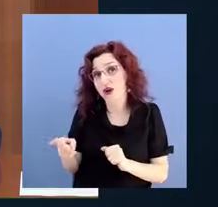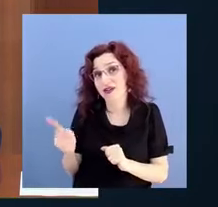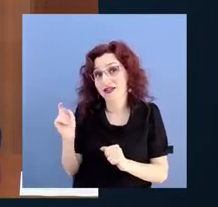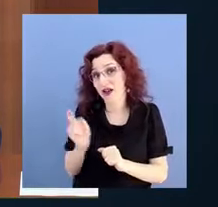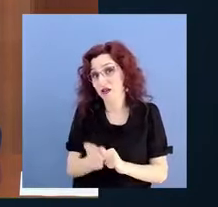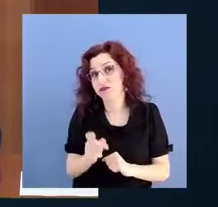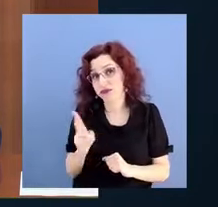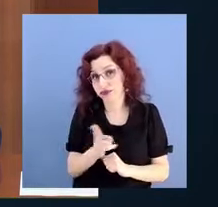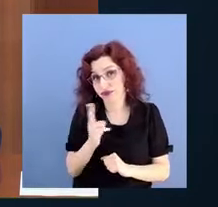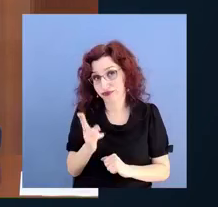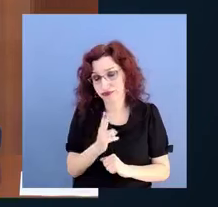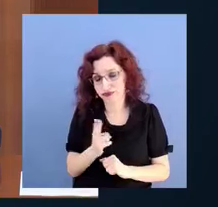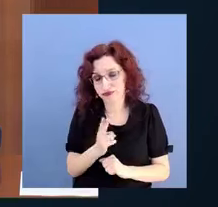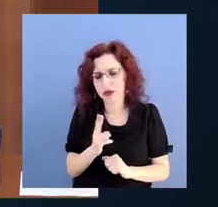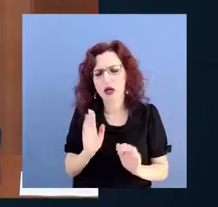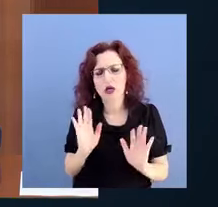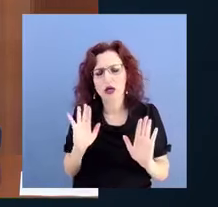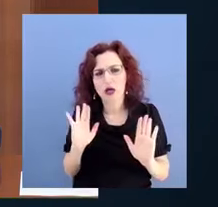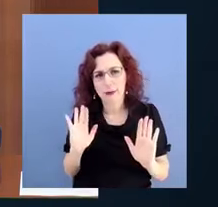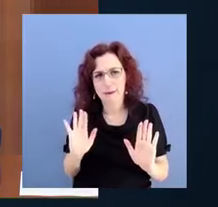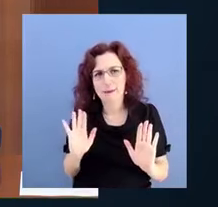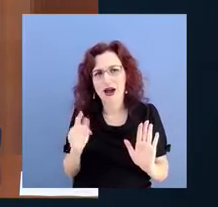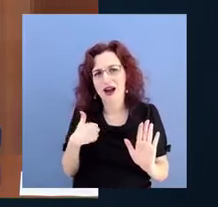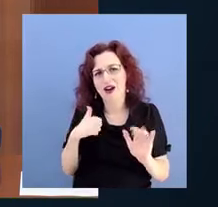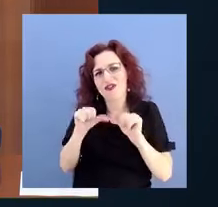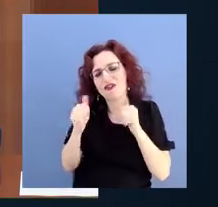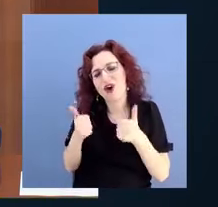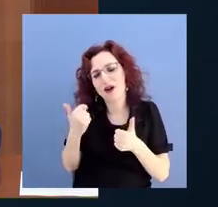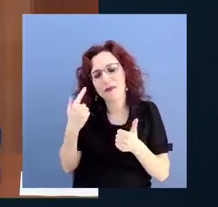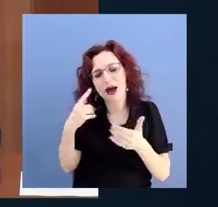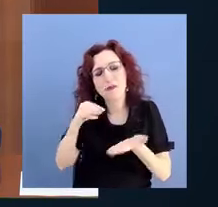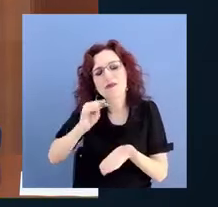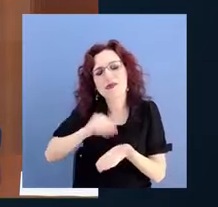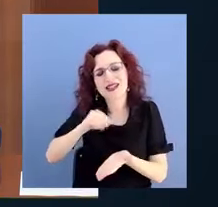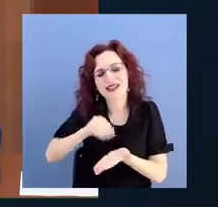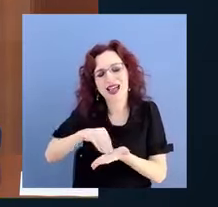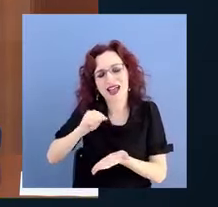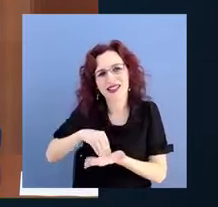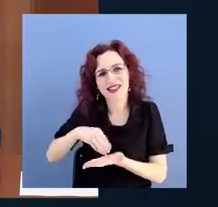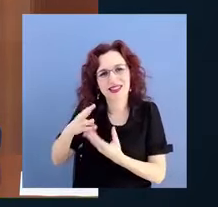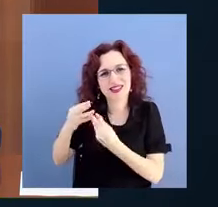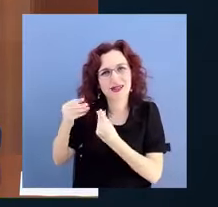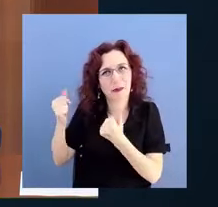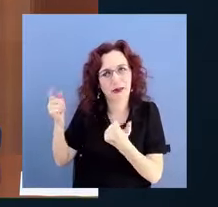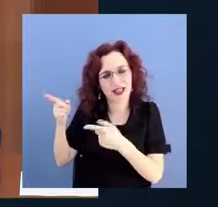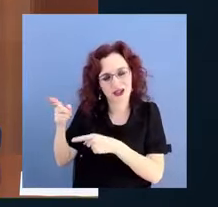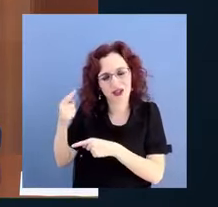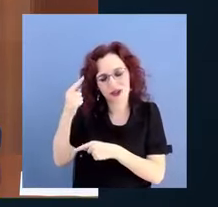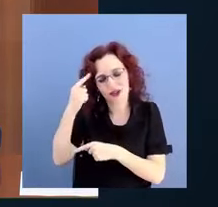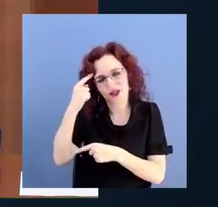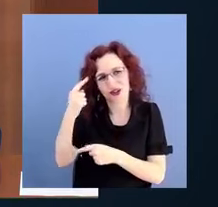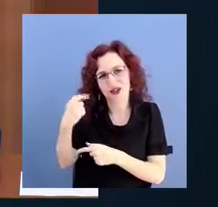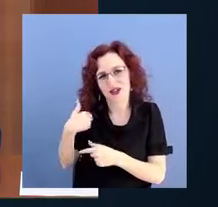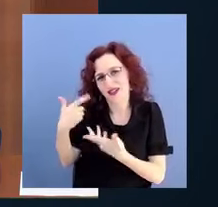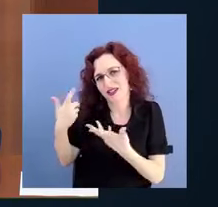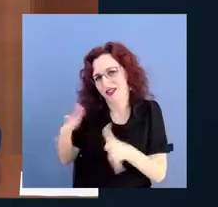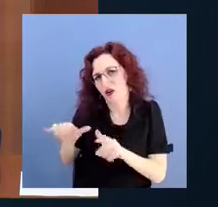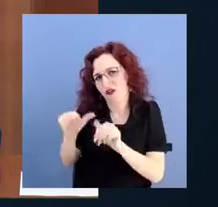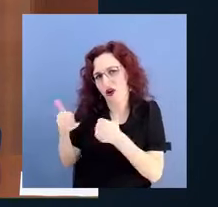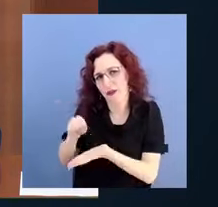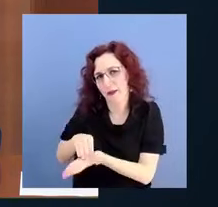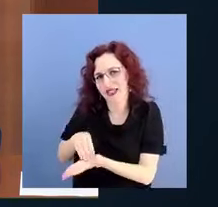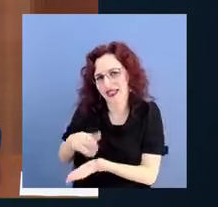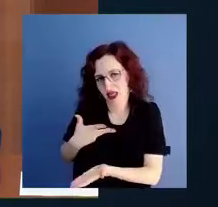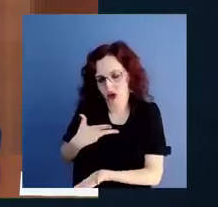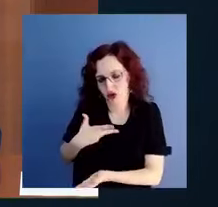ma sappiamo insomma che è qui con noi per l'iniziativa e quindi lo diamo lo diamo per presente continuando nei ringraziamenti